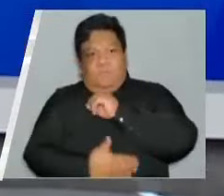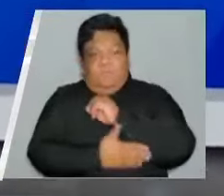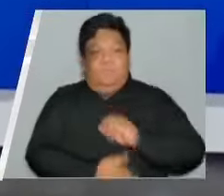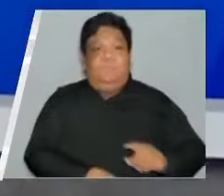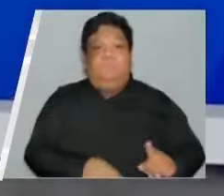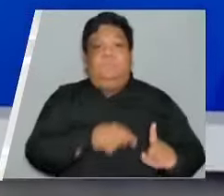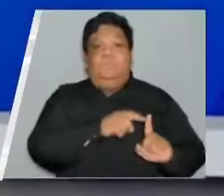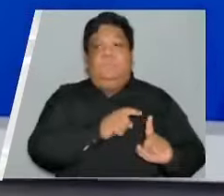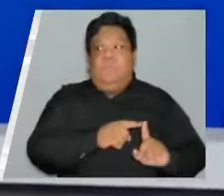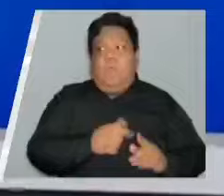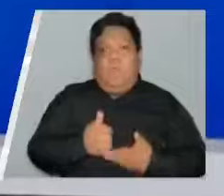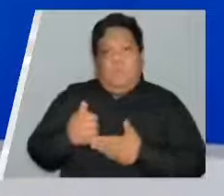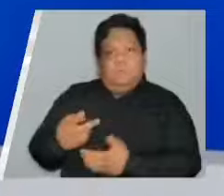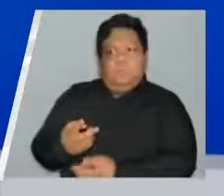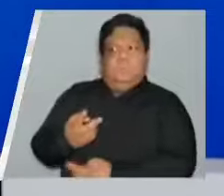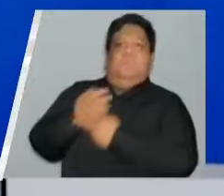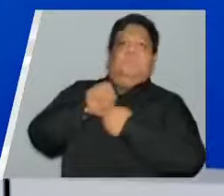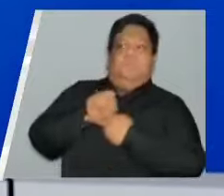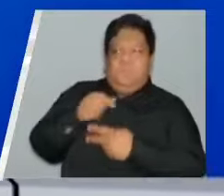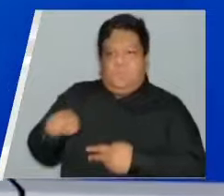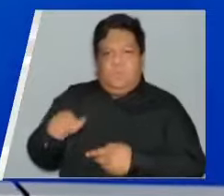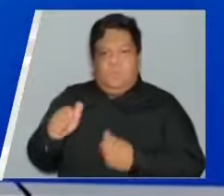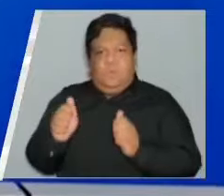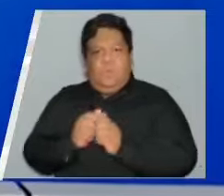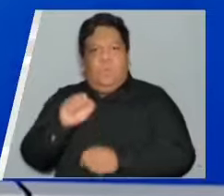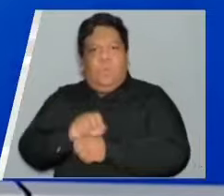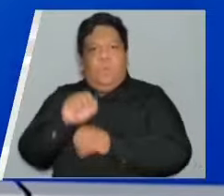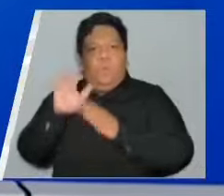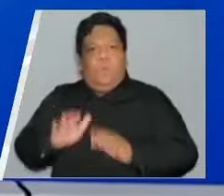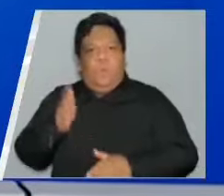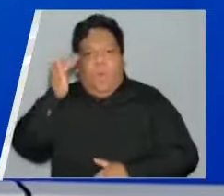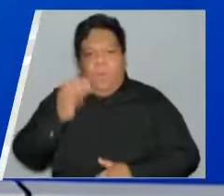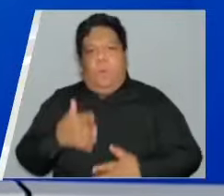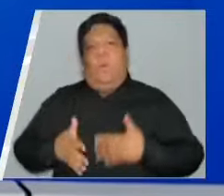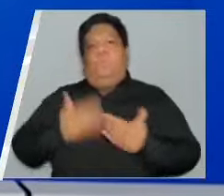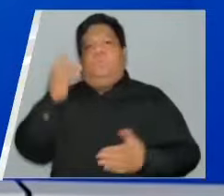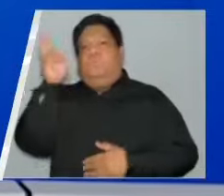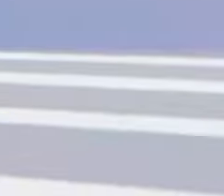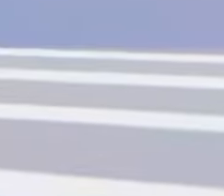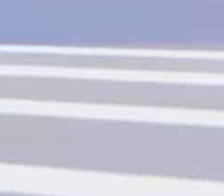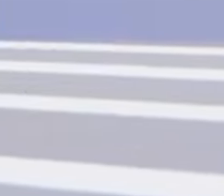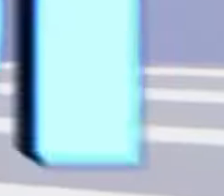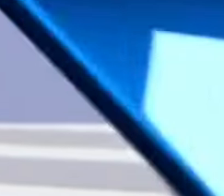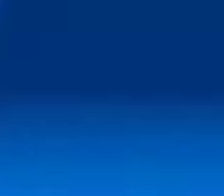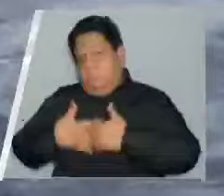sa makina. Saksi si Russell Simorio ng GMA Regional TV 1 North, Central Luzon.